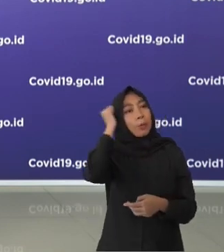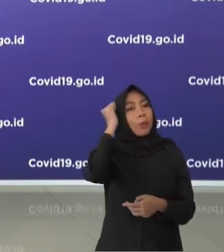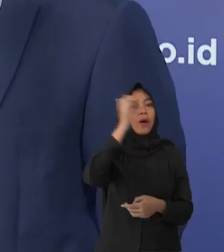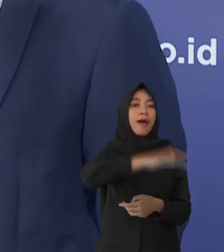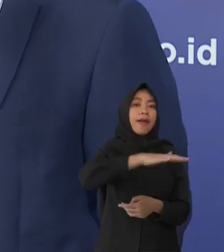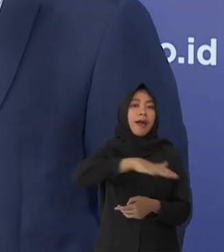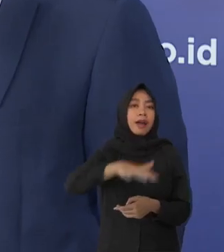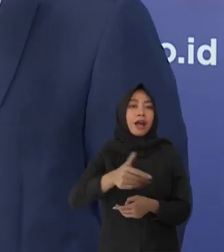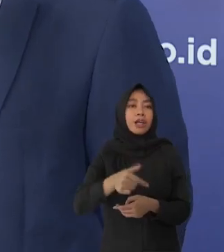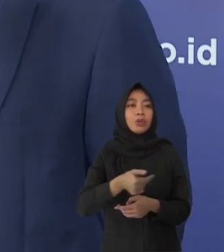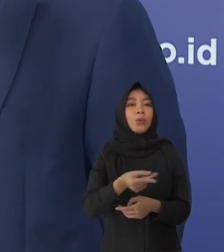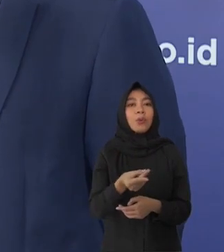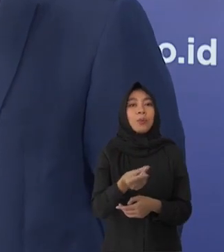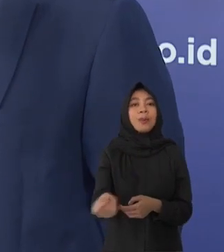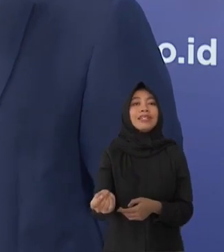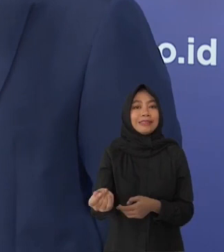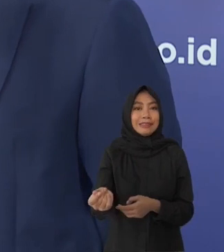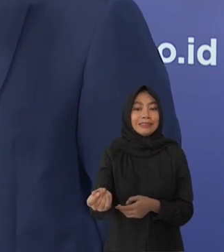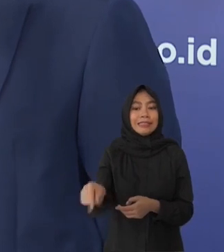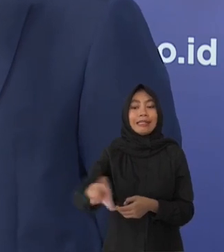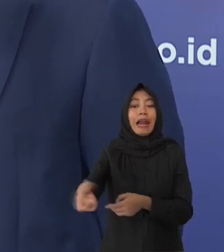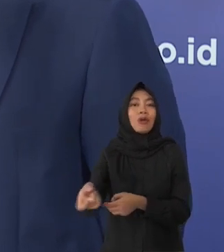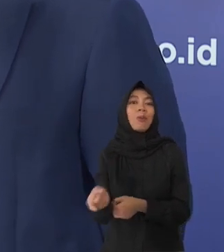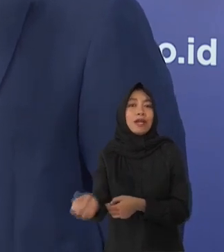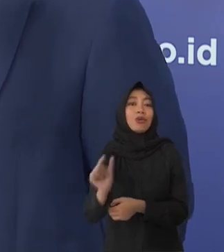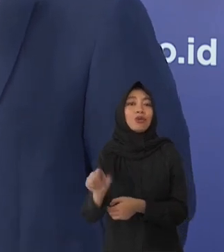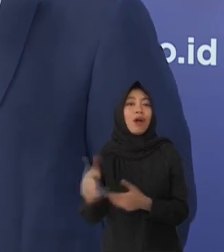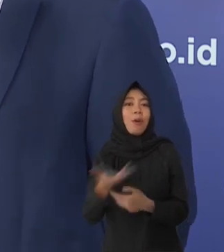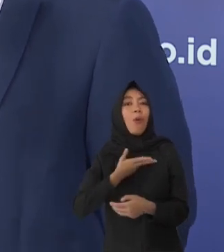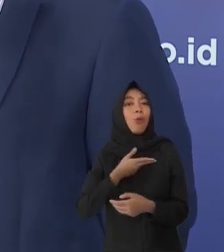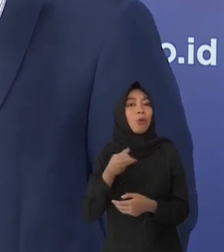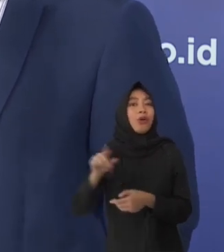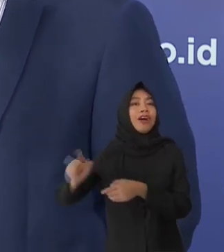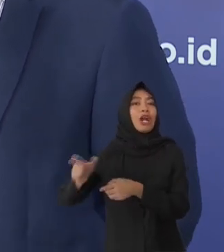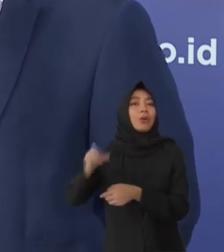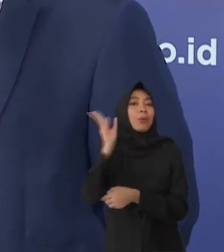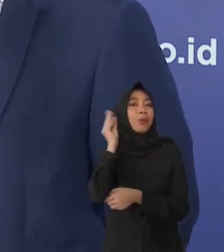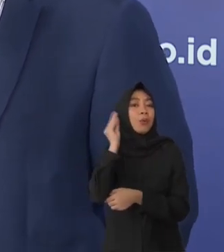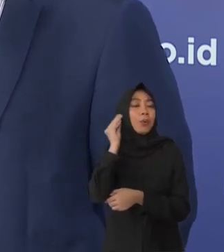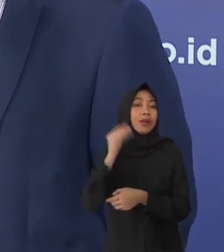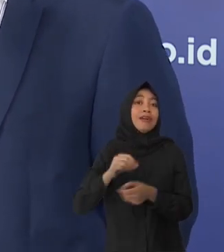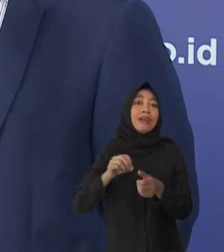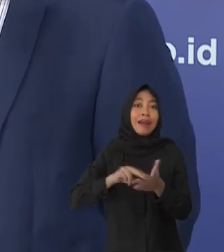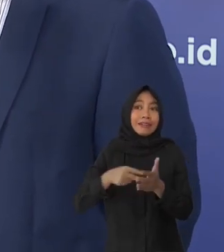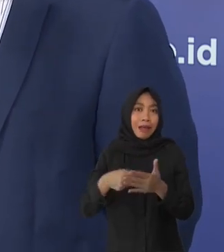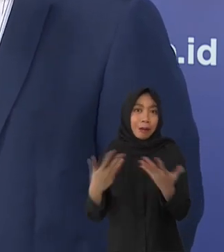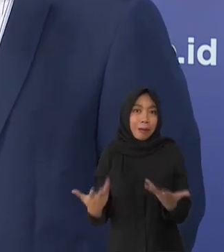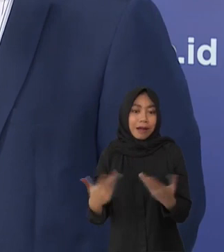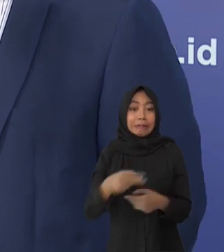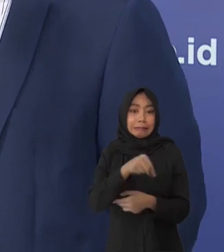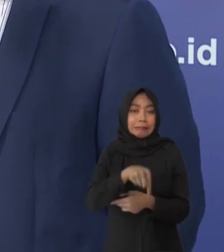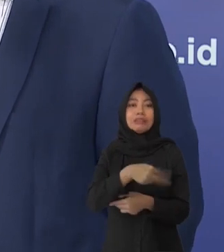secara bersama membeli radio-radio yang ada di pasaran. Sehingga tingkat kepemilikan radio di Indonesia ini bertambah